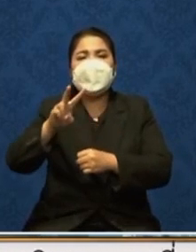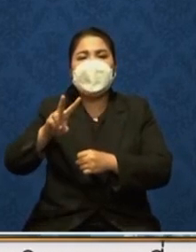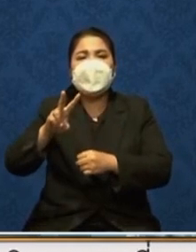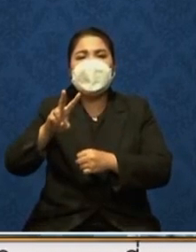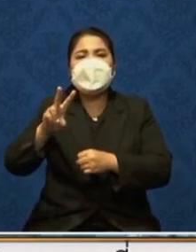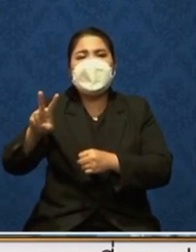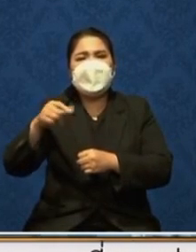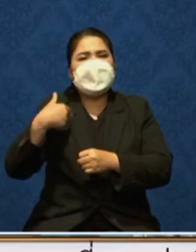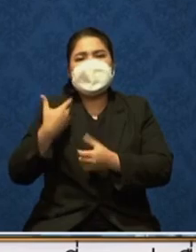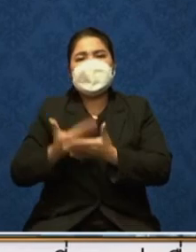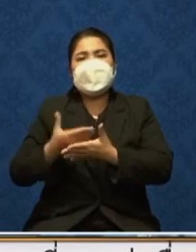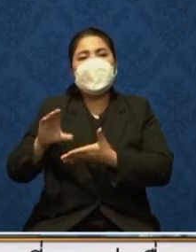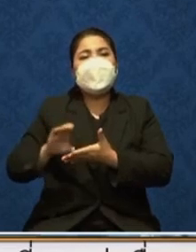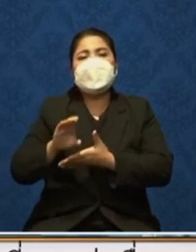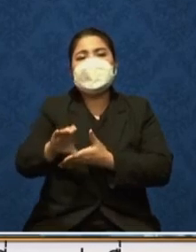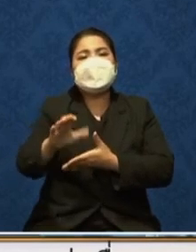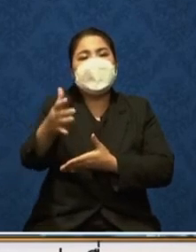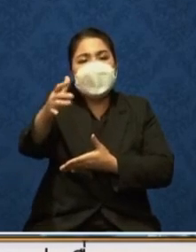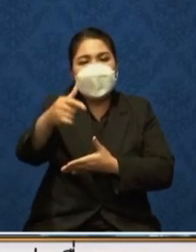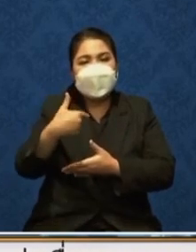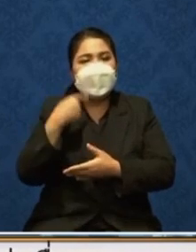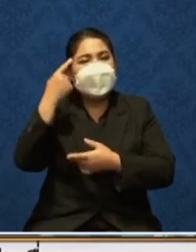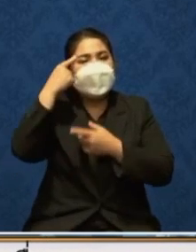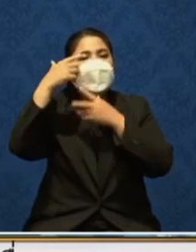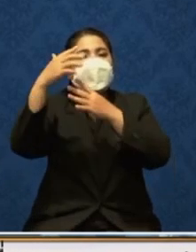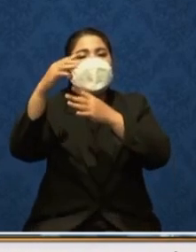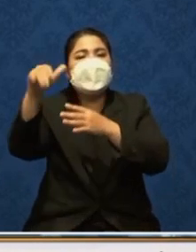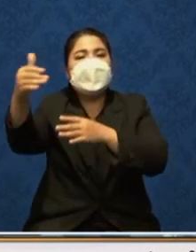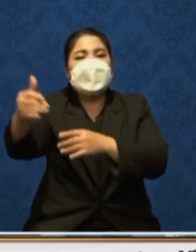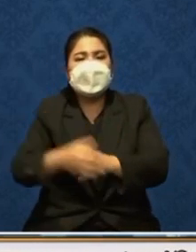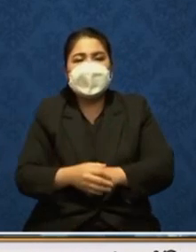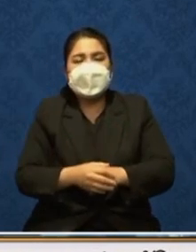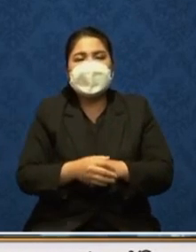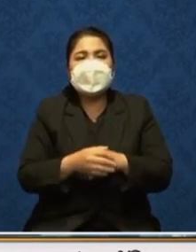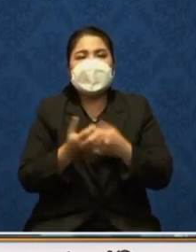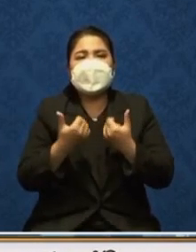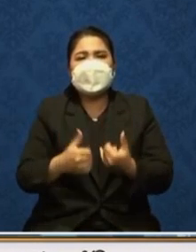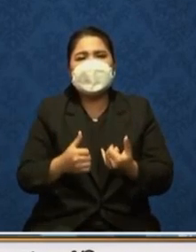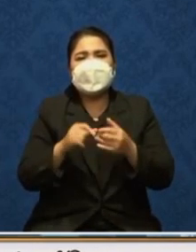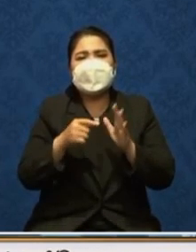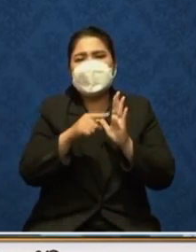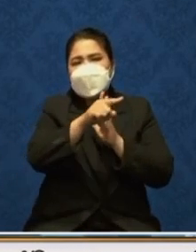ไปไม่ไดงบจิจิ